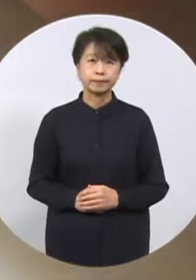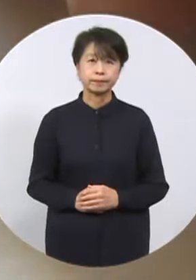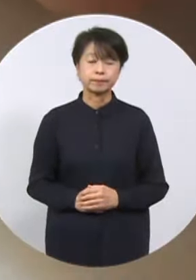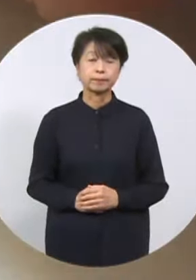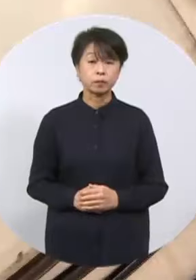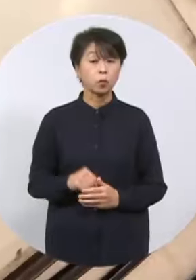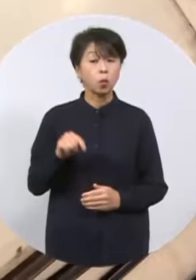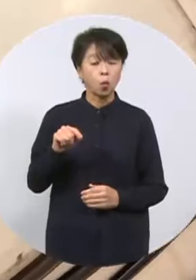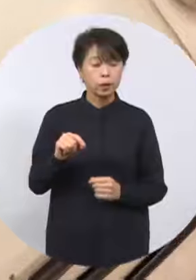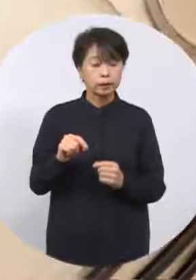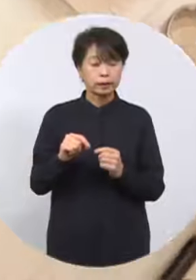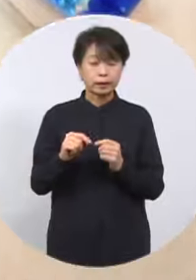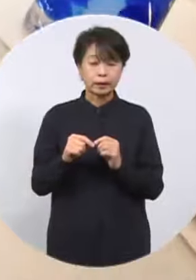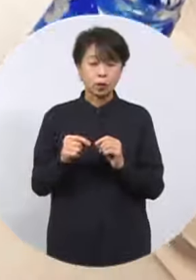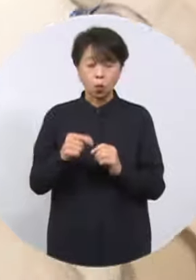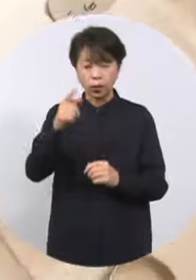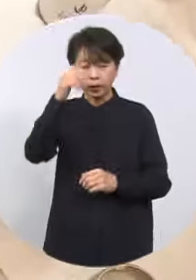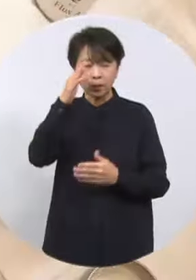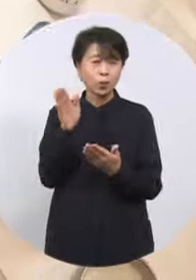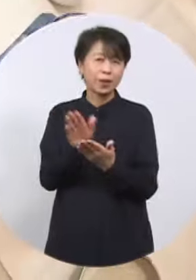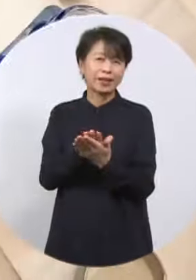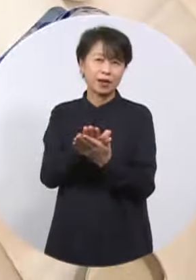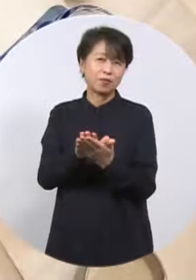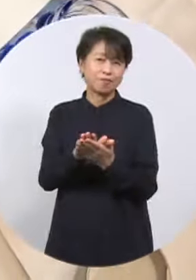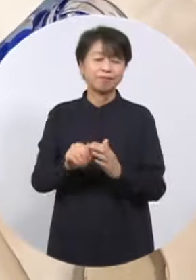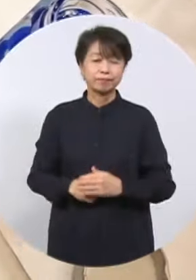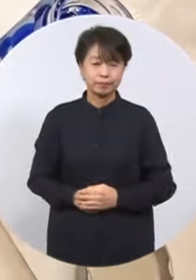はい、 そこにちょっと黄色を混ぜていきます。